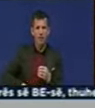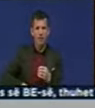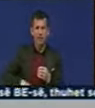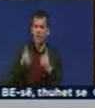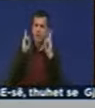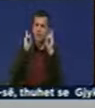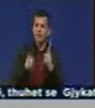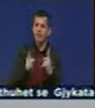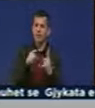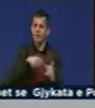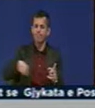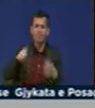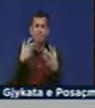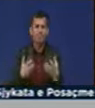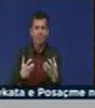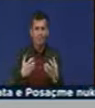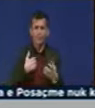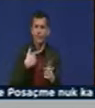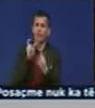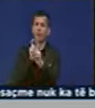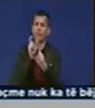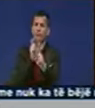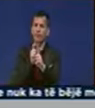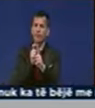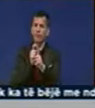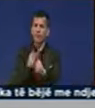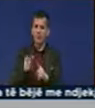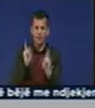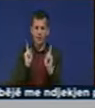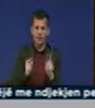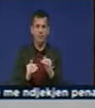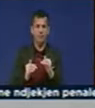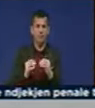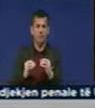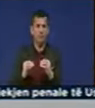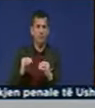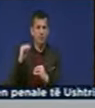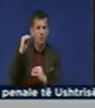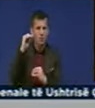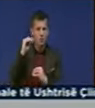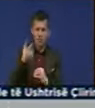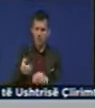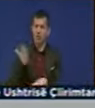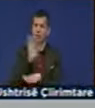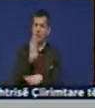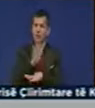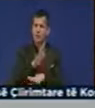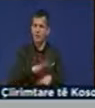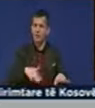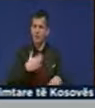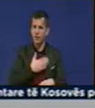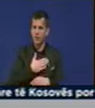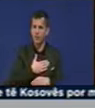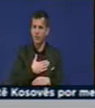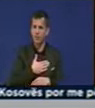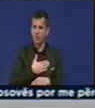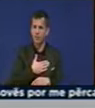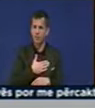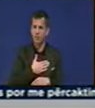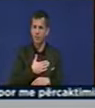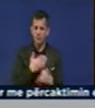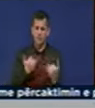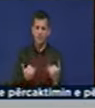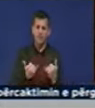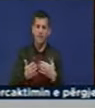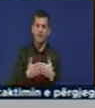pavarësisht hezitimeve, ne kemi insistuar që të arrisim numrin e grave deputete në parlamentin ton. Jemi